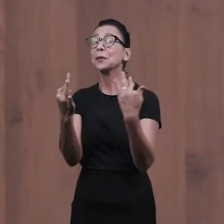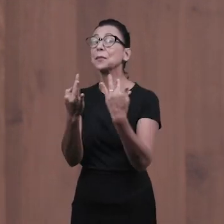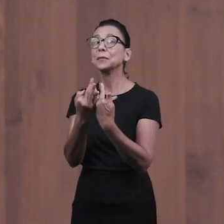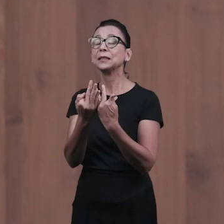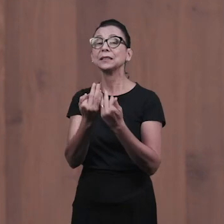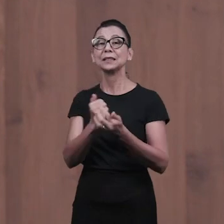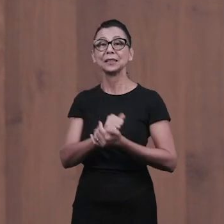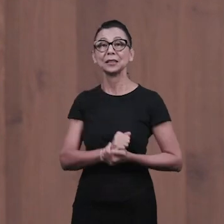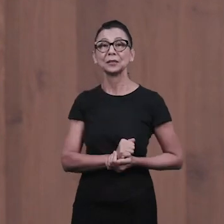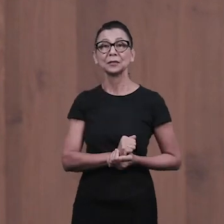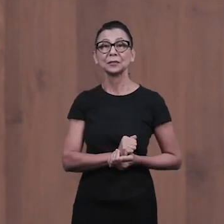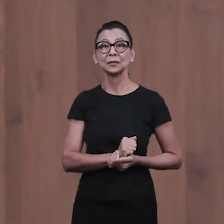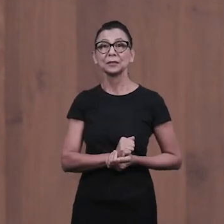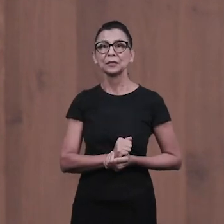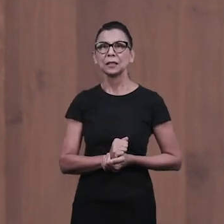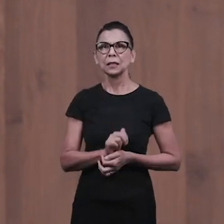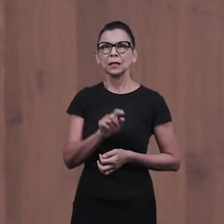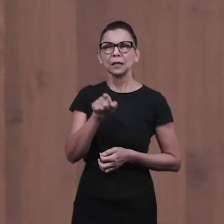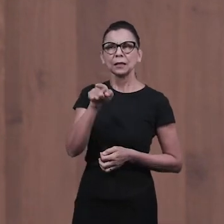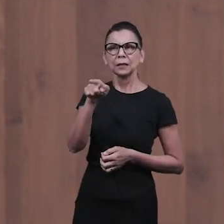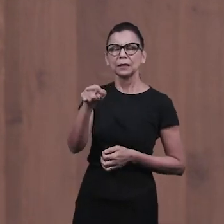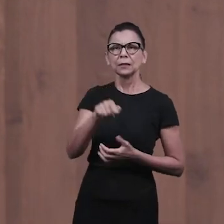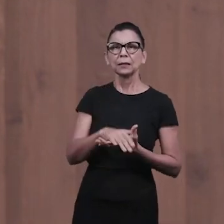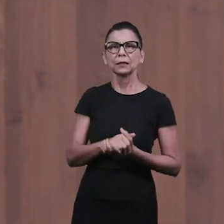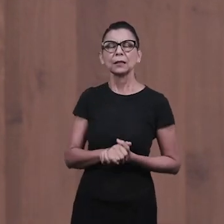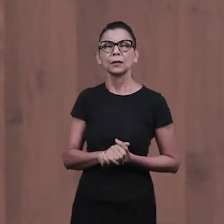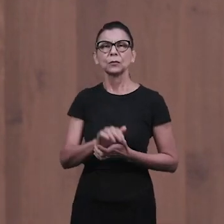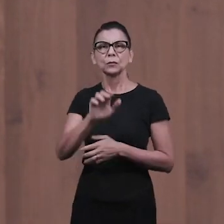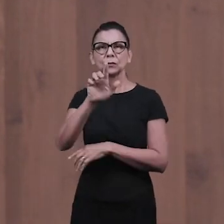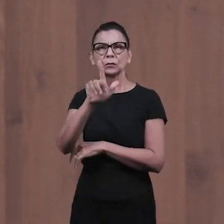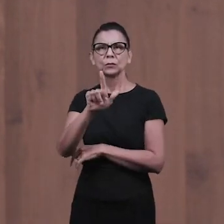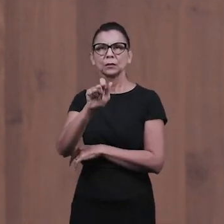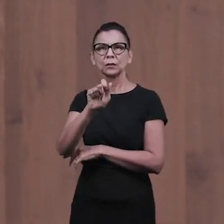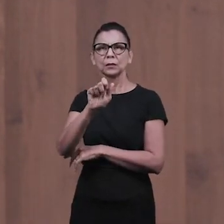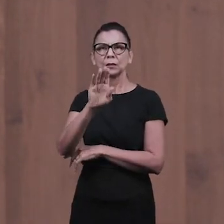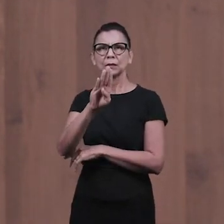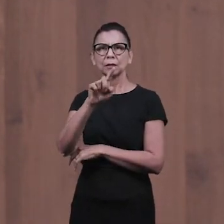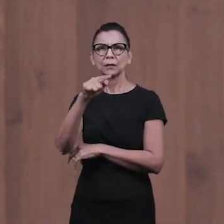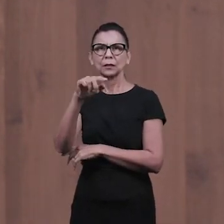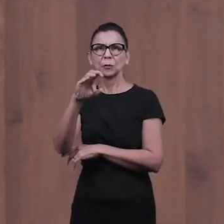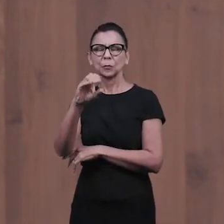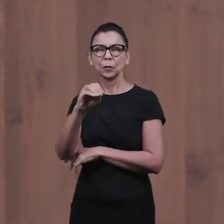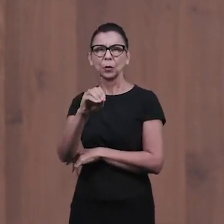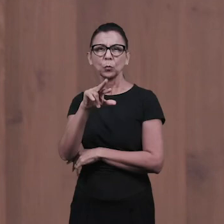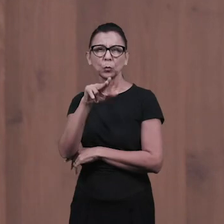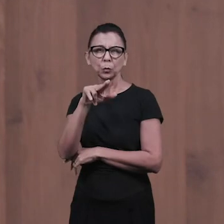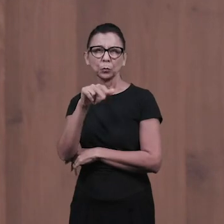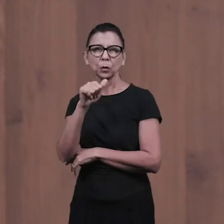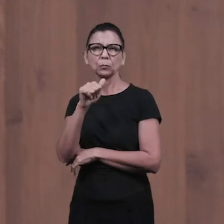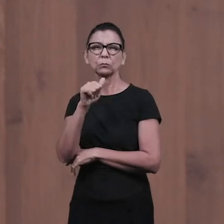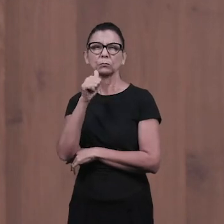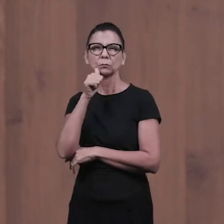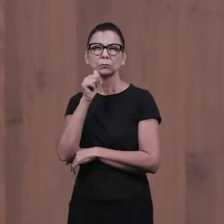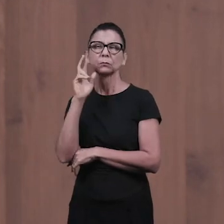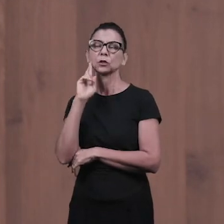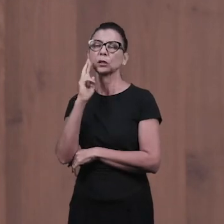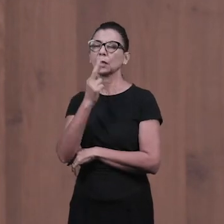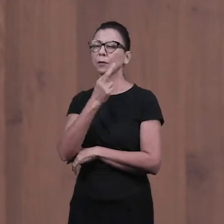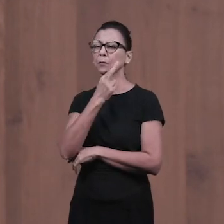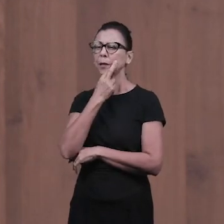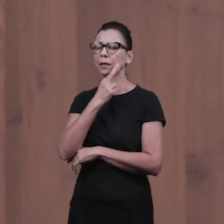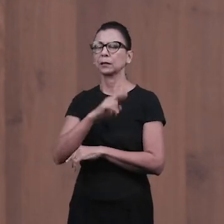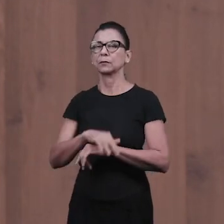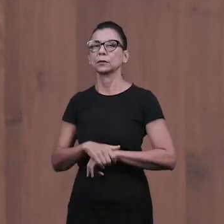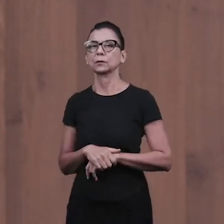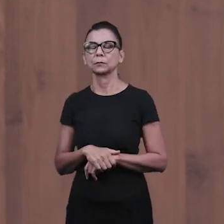Quand elle est arrivée, Laban, frère de Rebecca, a appelé Eliezer et a dit qu'il pouvait entrer.